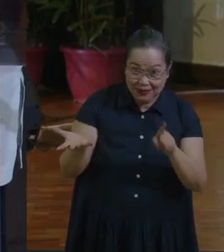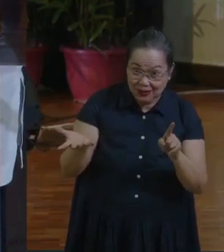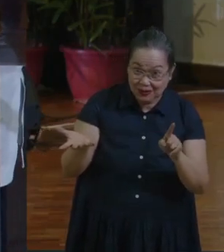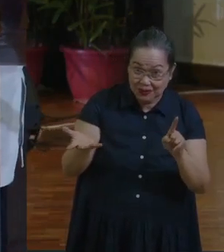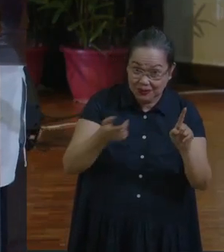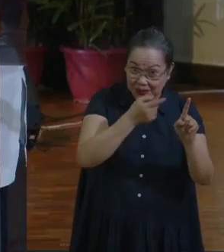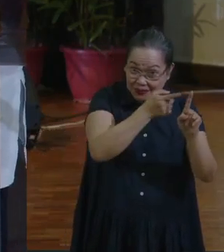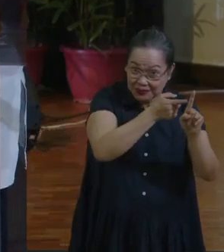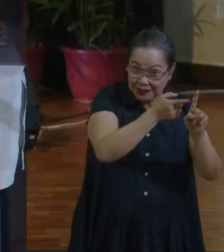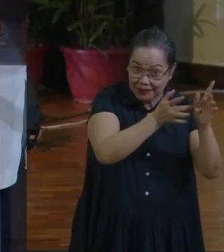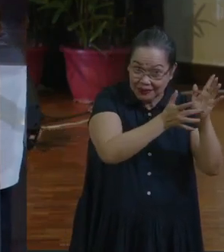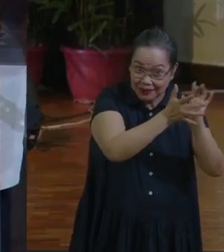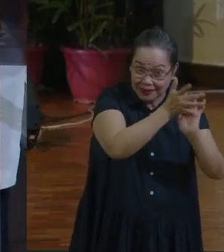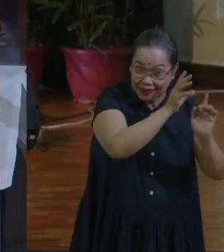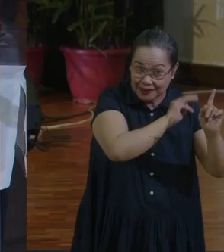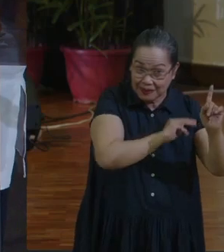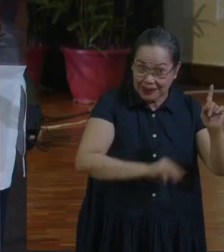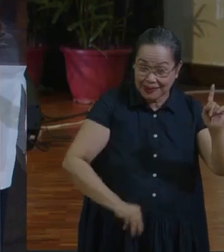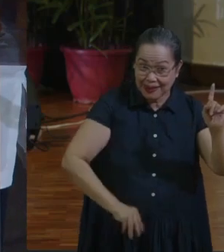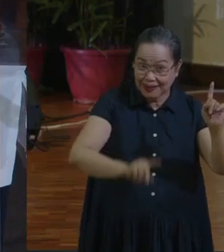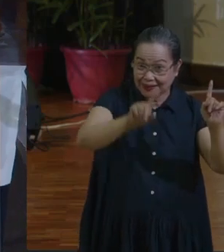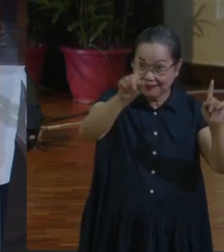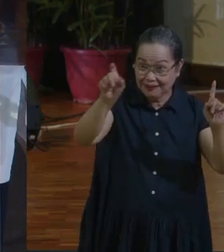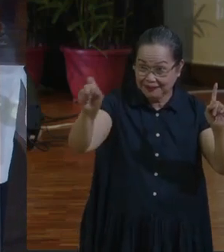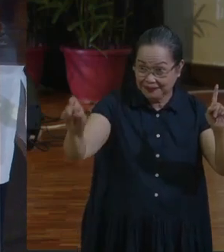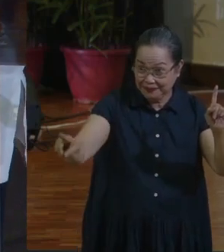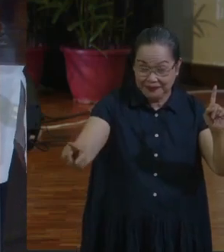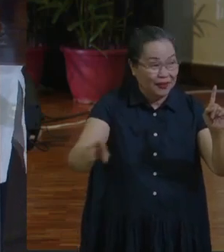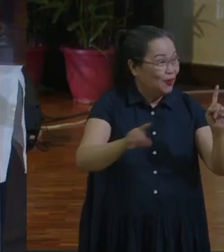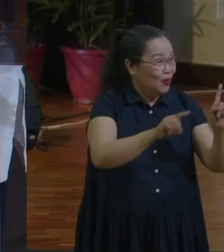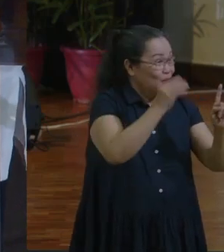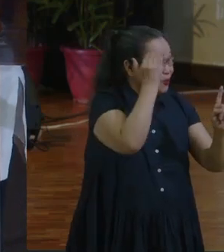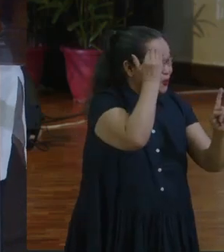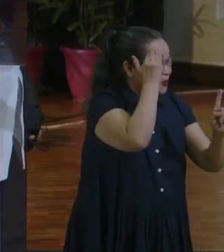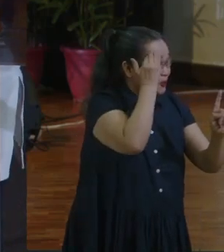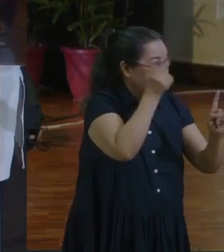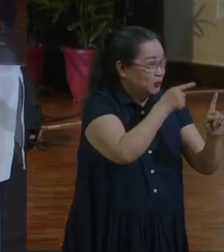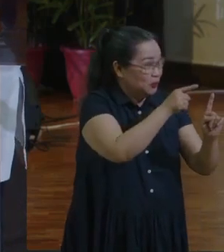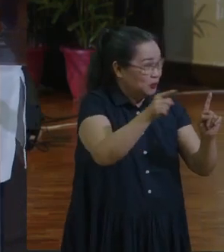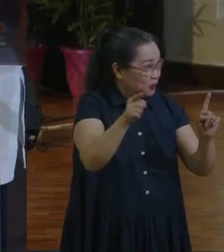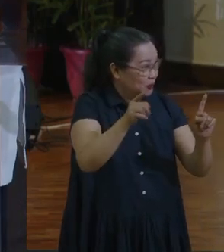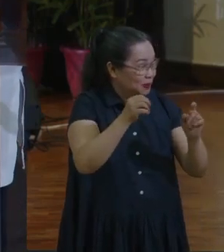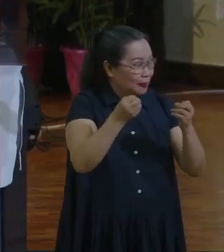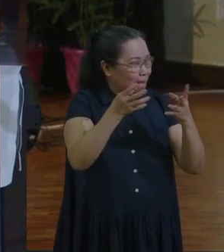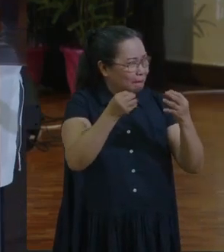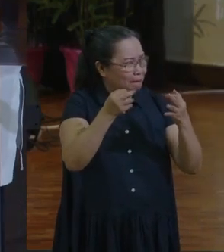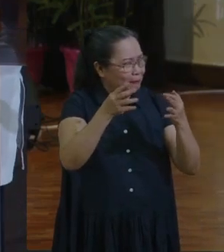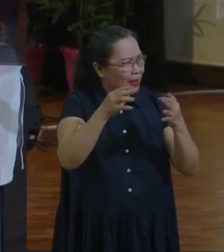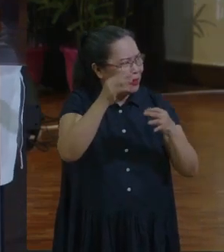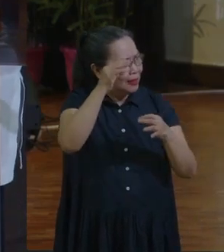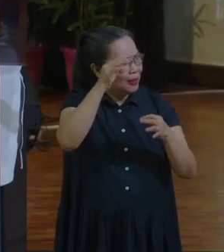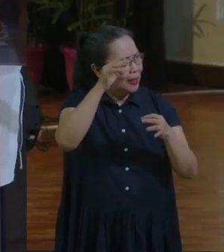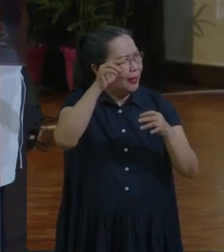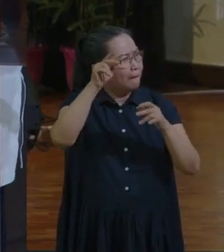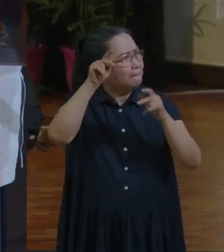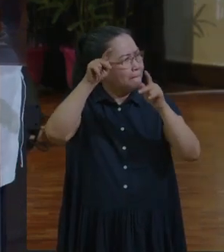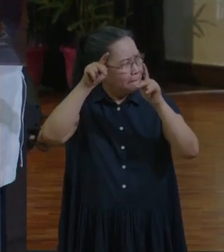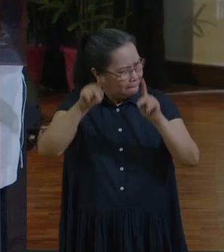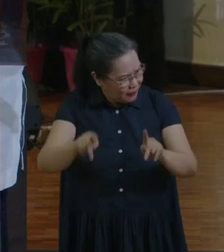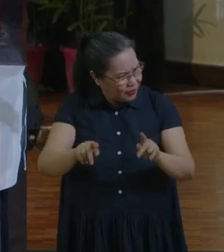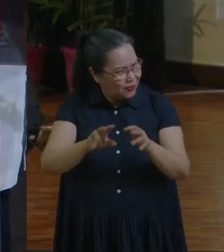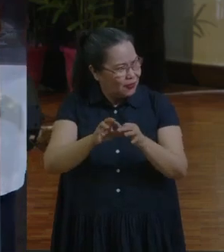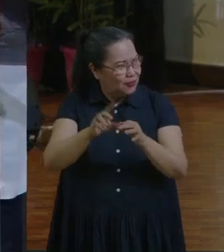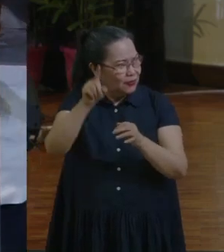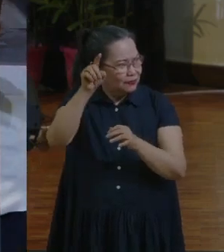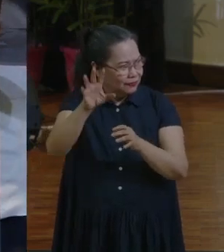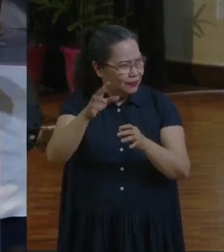ang Mesiyas? Yun ang katanungan niya. Alam niyo, maraming lalaki ng Diyos ang nanghina din